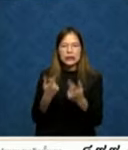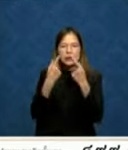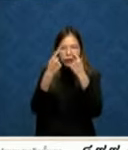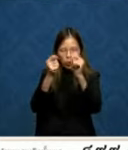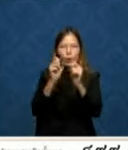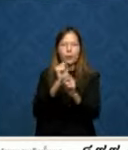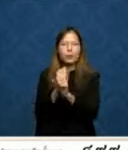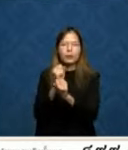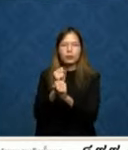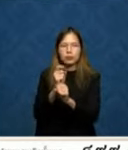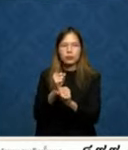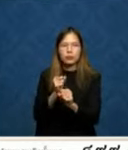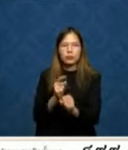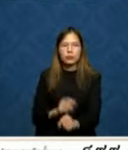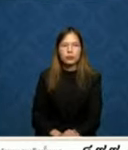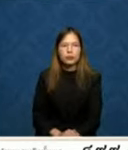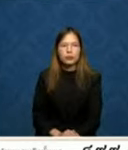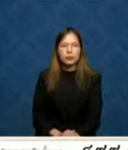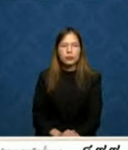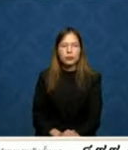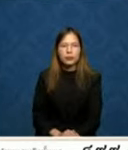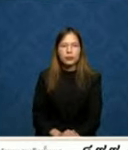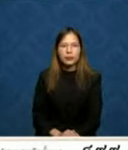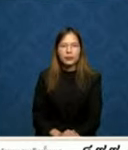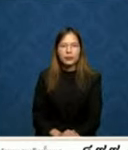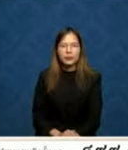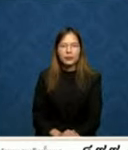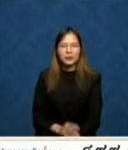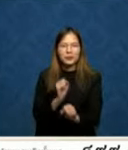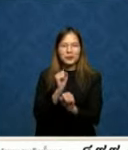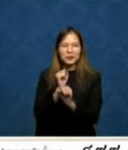ต่อไปยังยืนยันในเรื่องของคำ